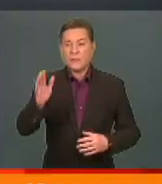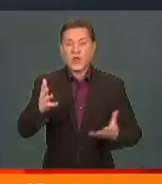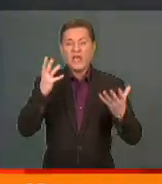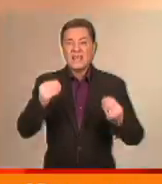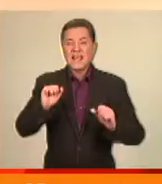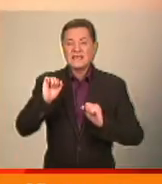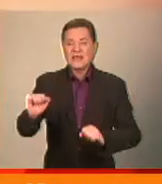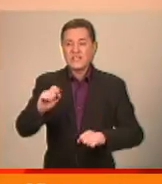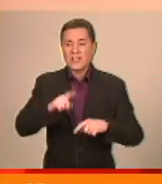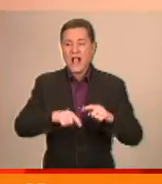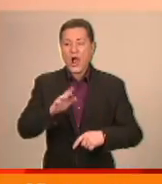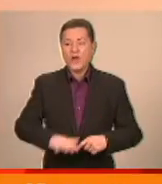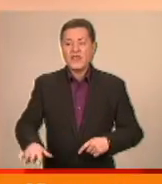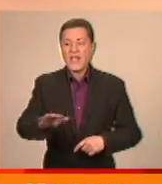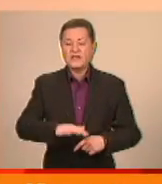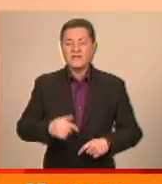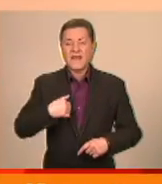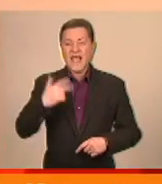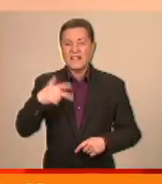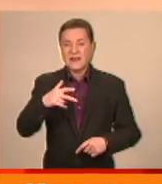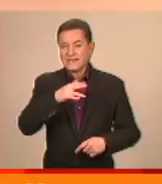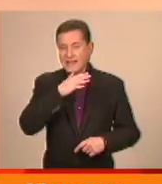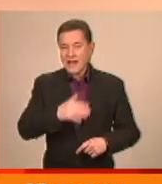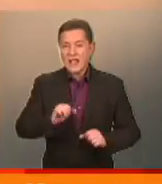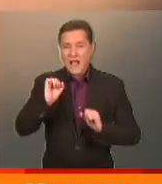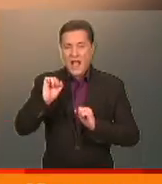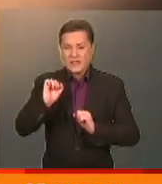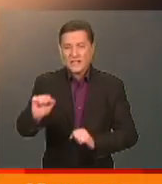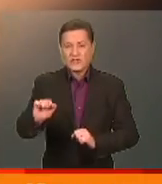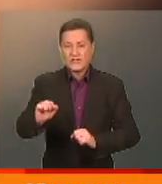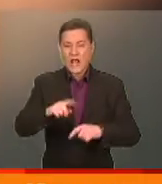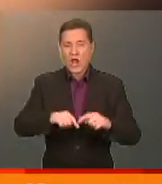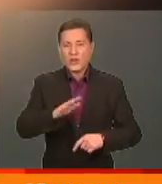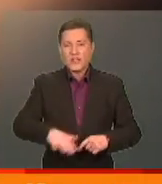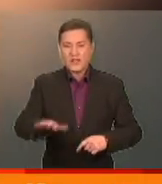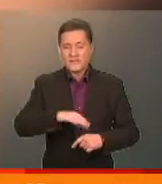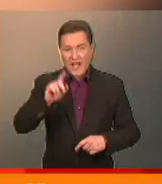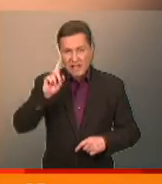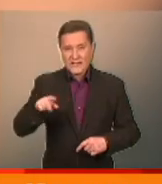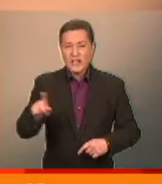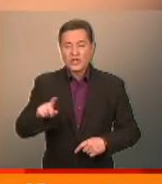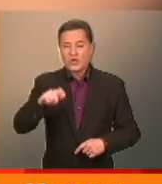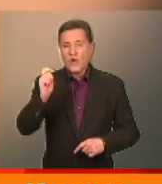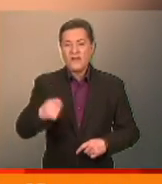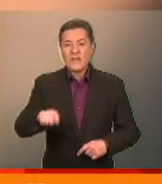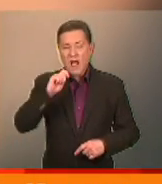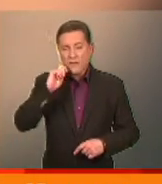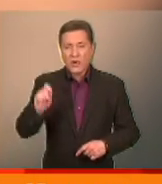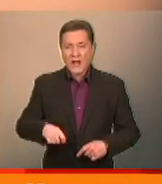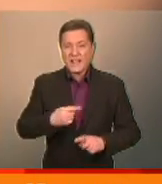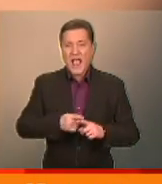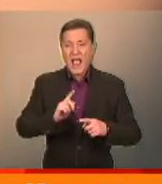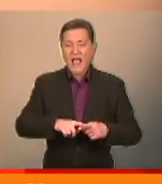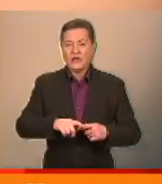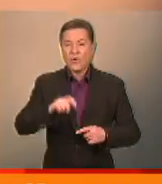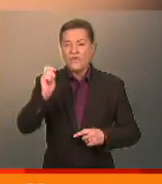защитника Отечества. Я 30 років віддав цій защиті Отечества. Знаєте, що сьогодні війна в Україні? Ету війну затіяв президент